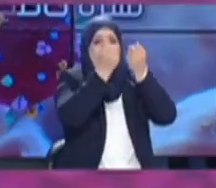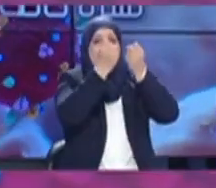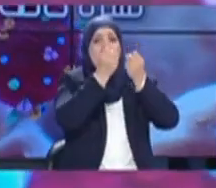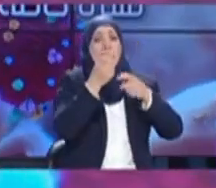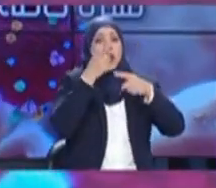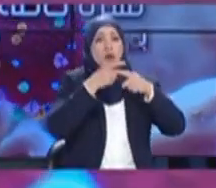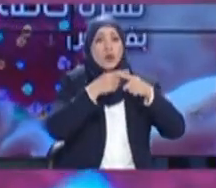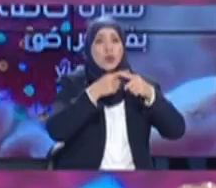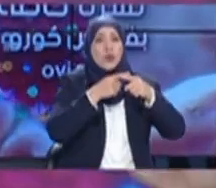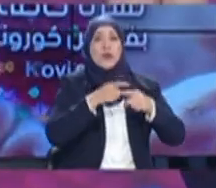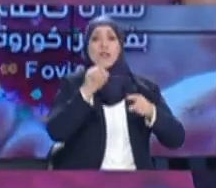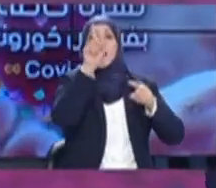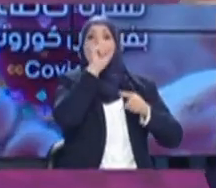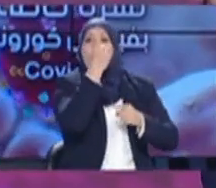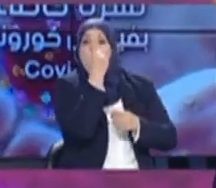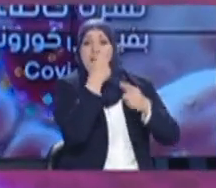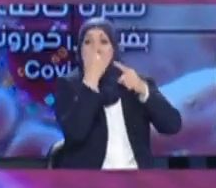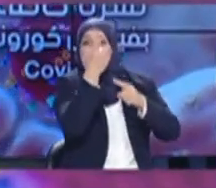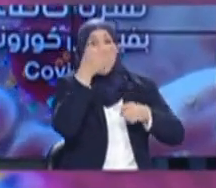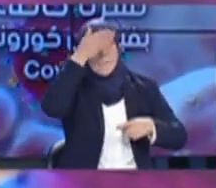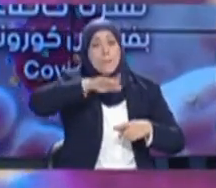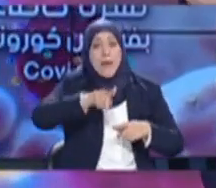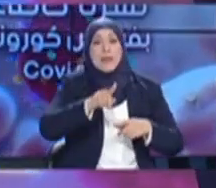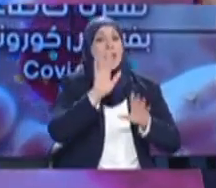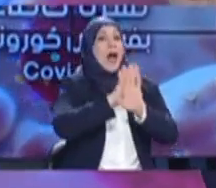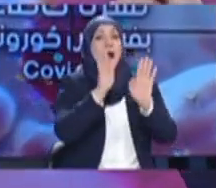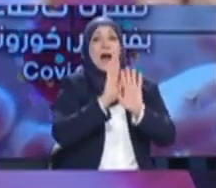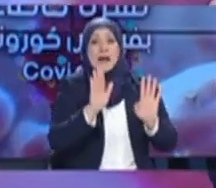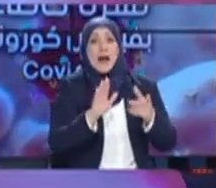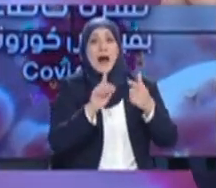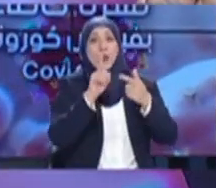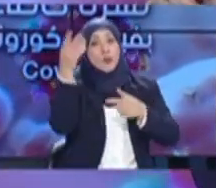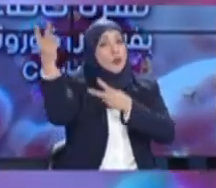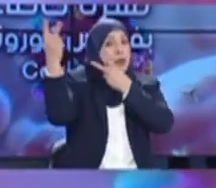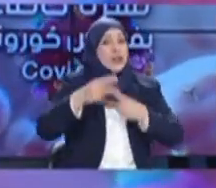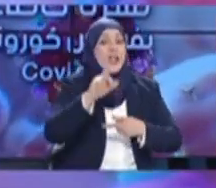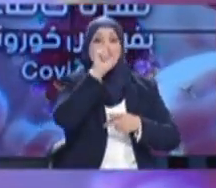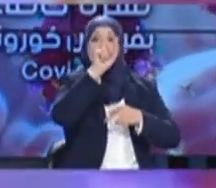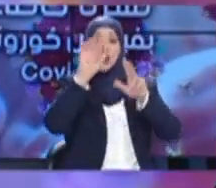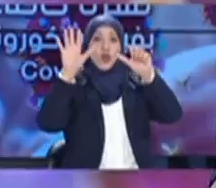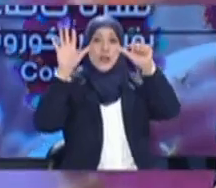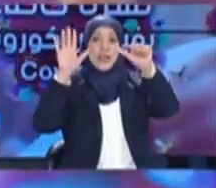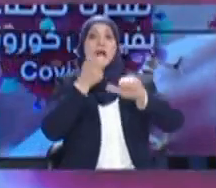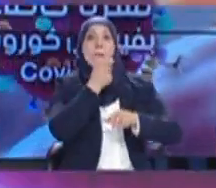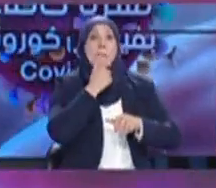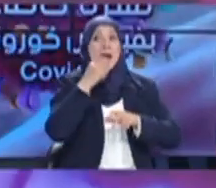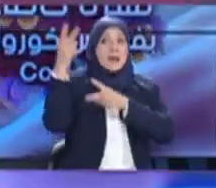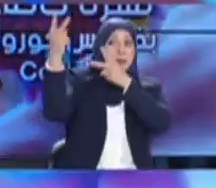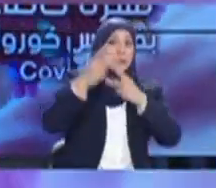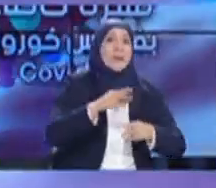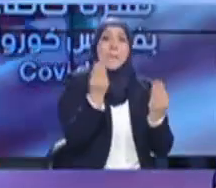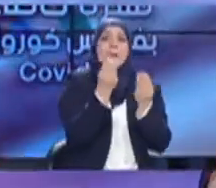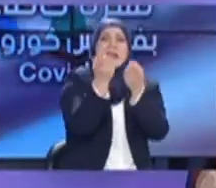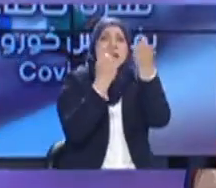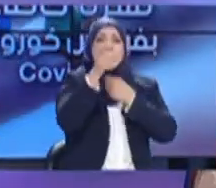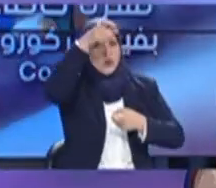وفاة واحدة الله يرحمها واللي هي جات من تركيا وعمرها 72 سنة واللي هي جات نهار 16 مارس ما تعرف اللي فما اجلاء قاعد يصير